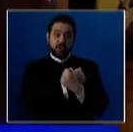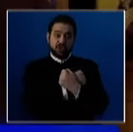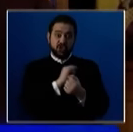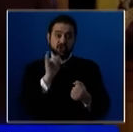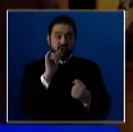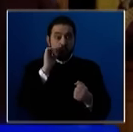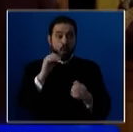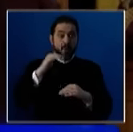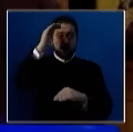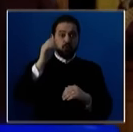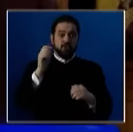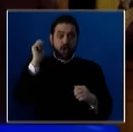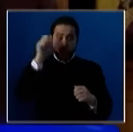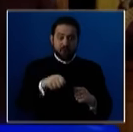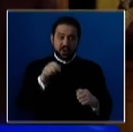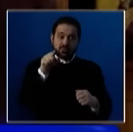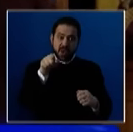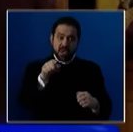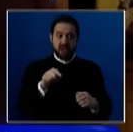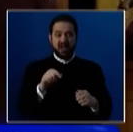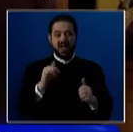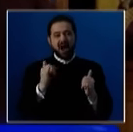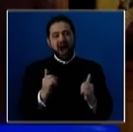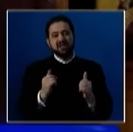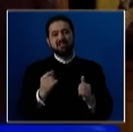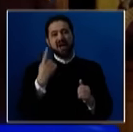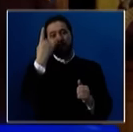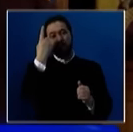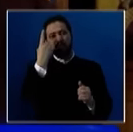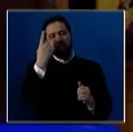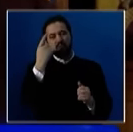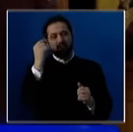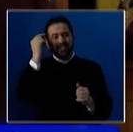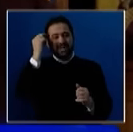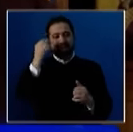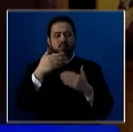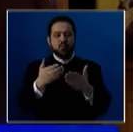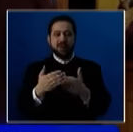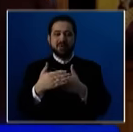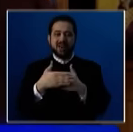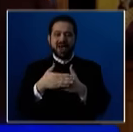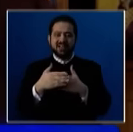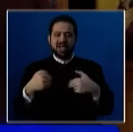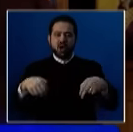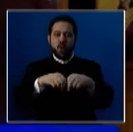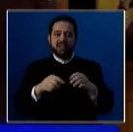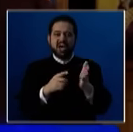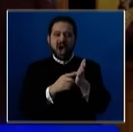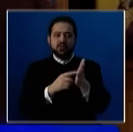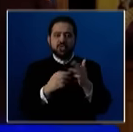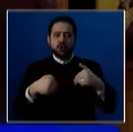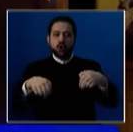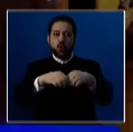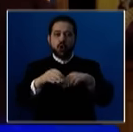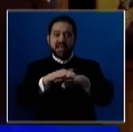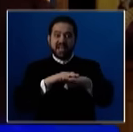fapt. Așa încât prima dată asta să ne punem înaintea ochilor. Ne-am cerut noi iertare cu